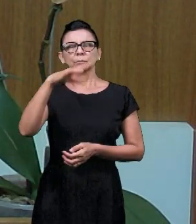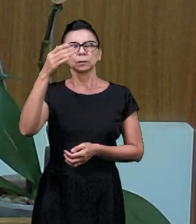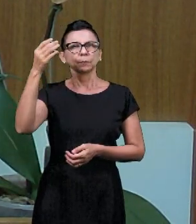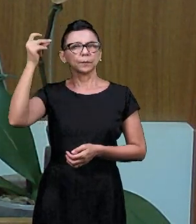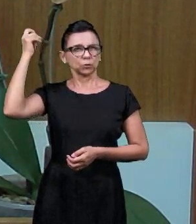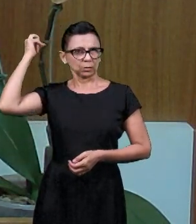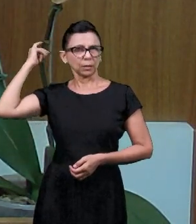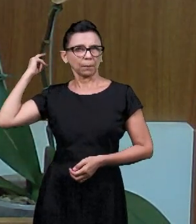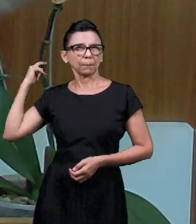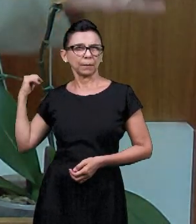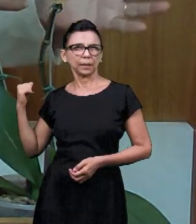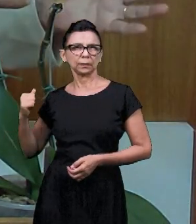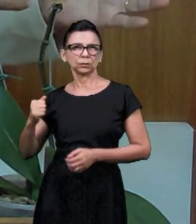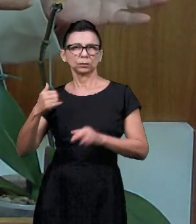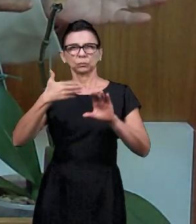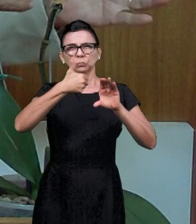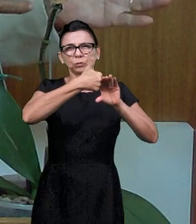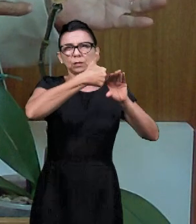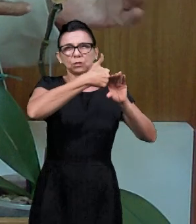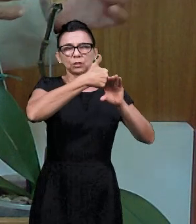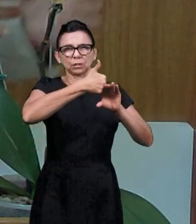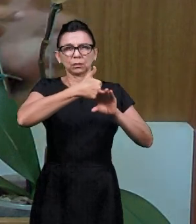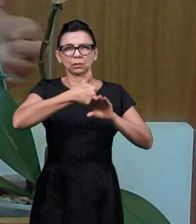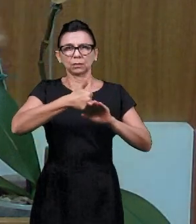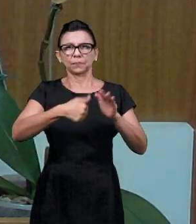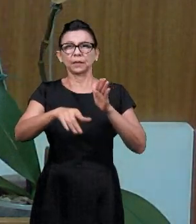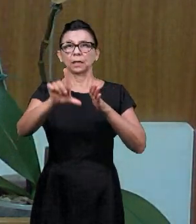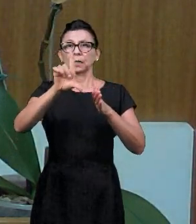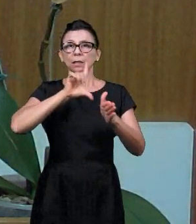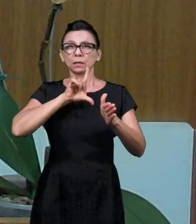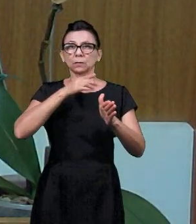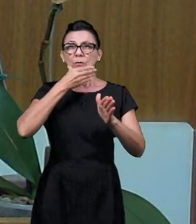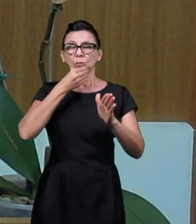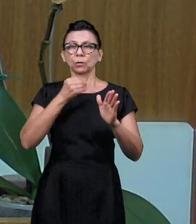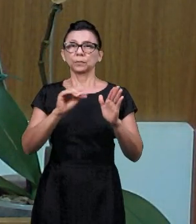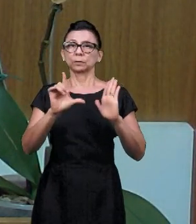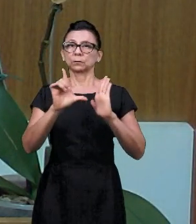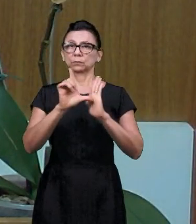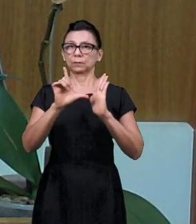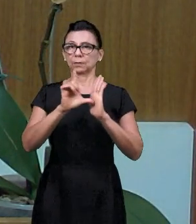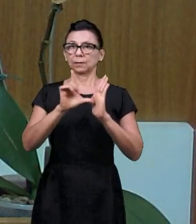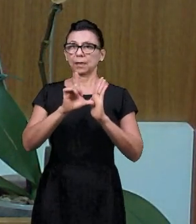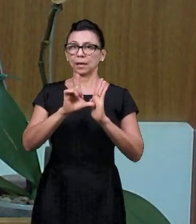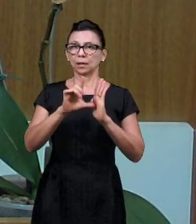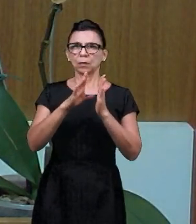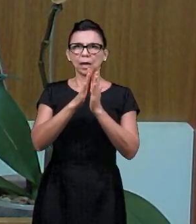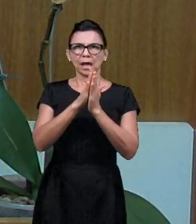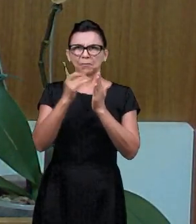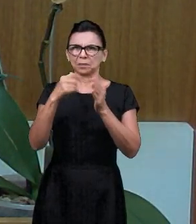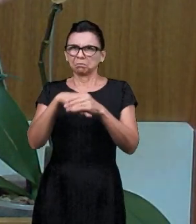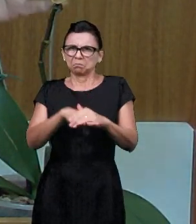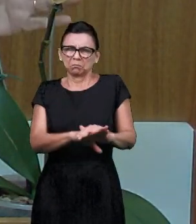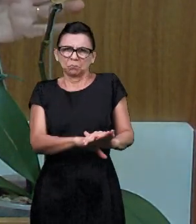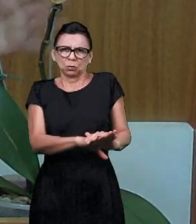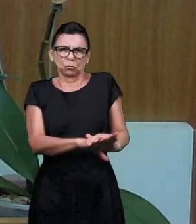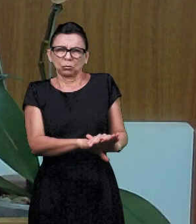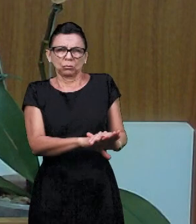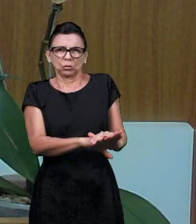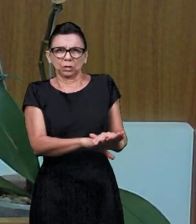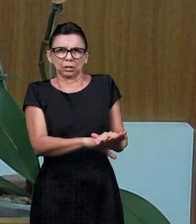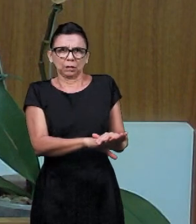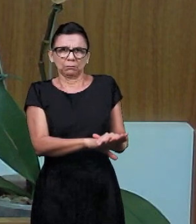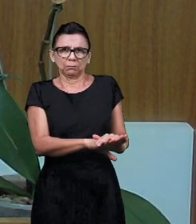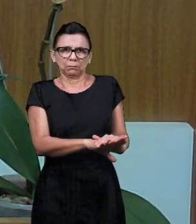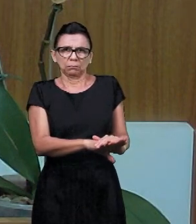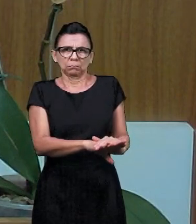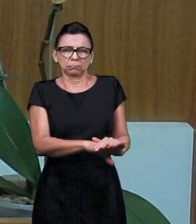avant Luther, la parole a été oubliée, a été cachée. Cachée où? Dans le champ. Quel champ?